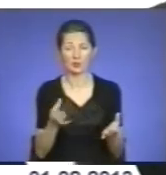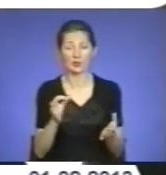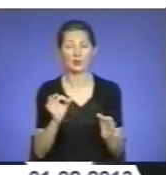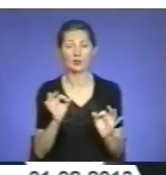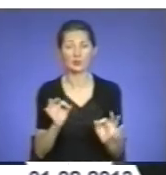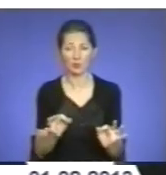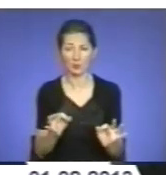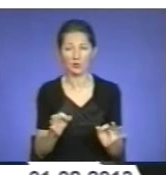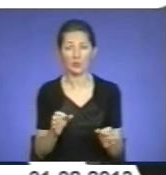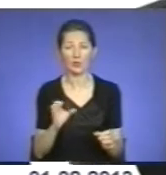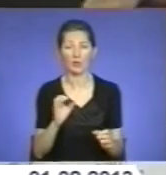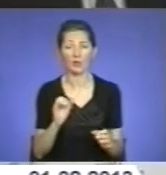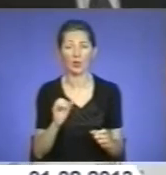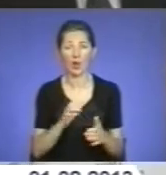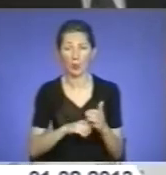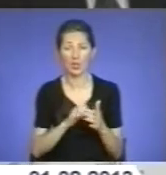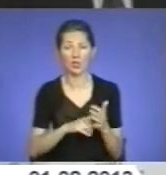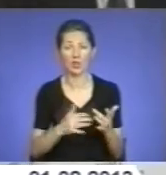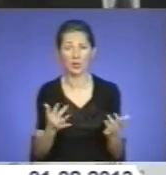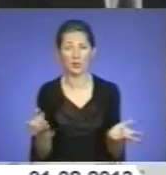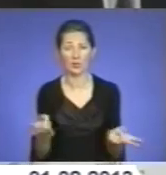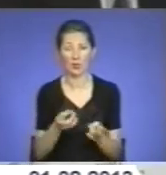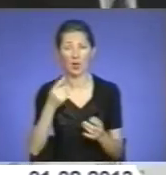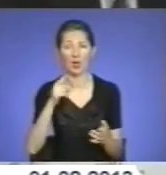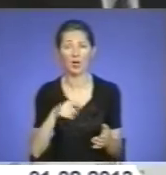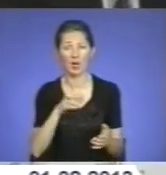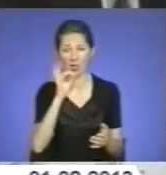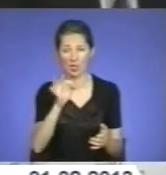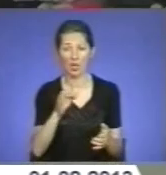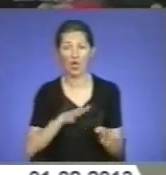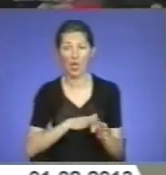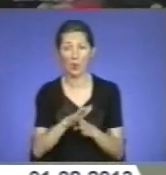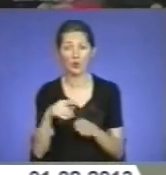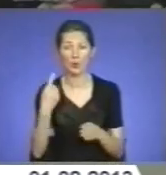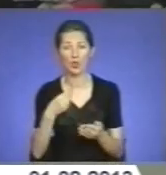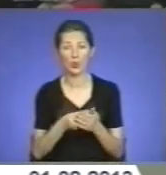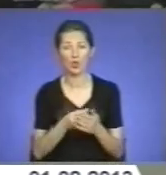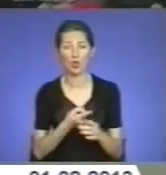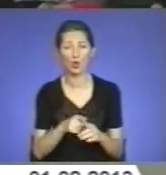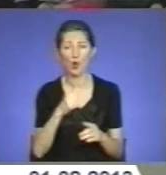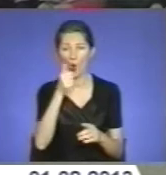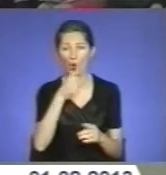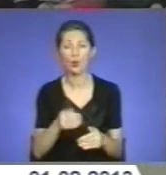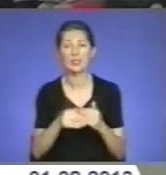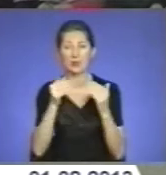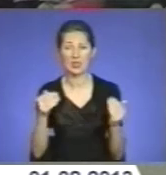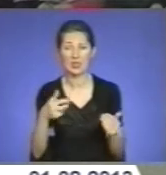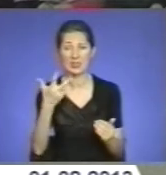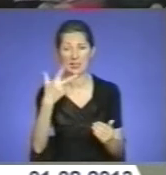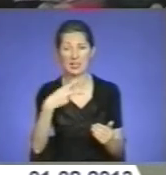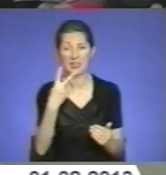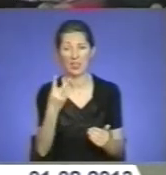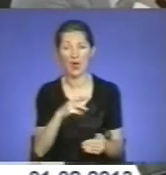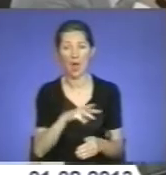і суб'єктивні причини. Треба зазначити, що наповнюваність обласного бюджету цьогоріч збільшилася на 32